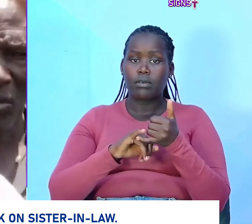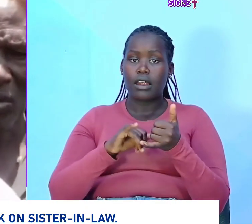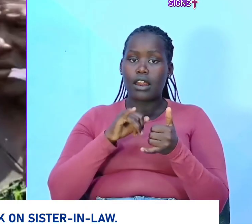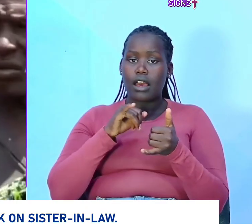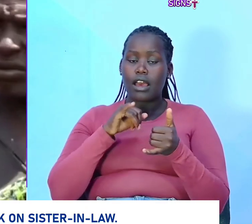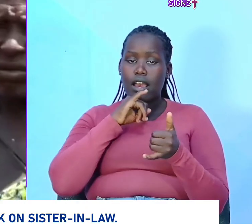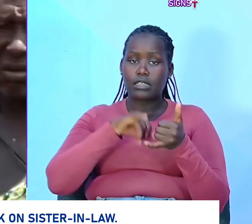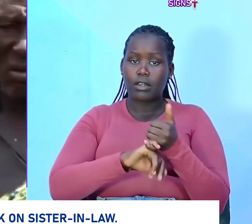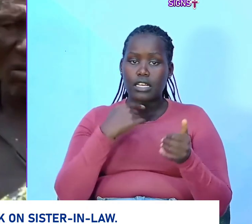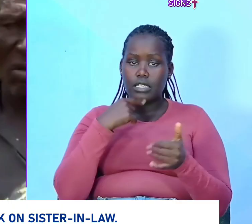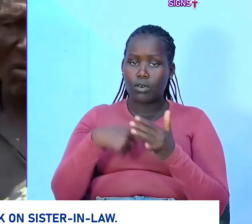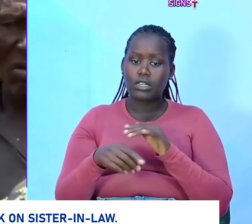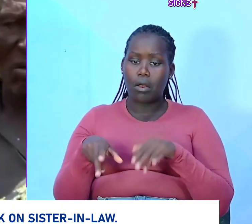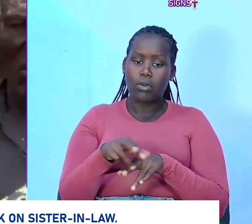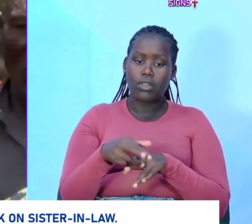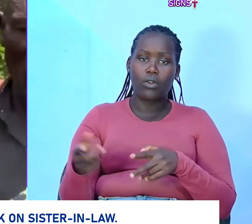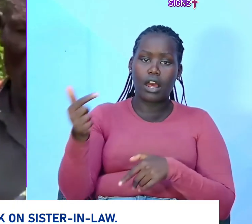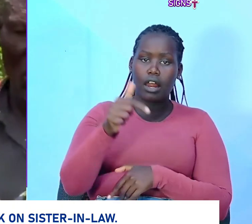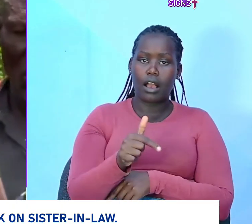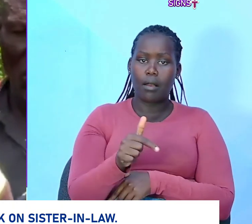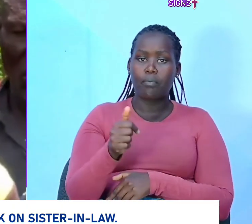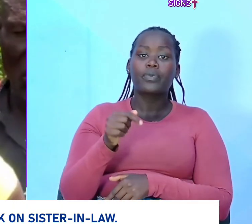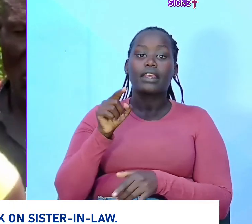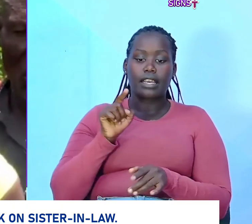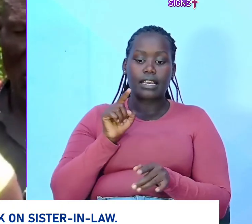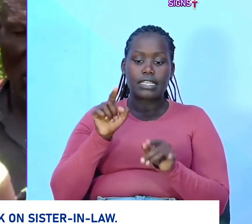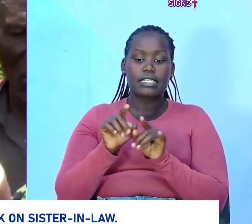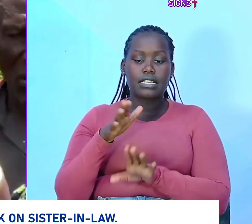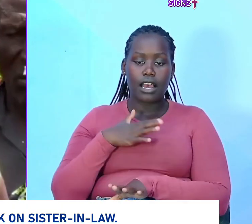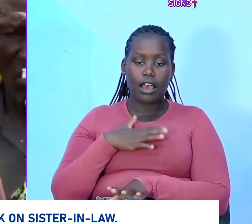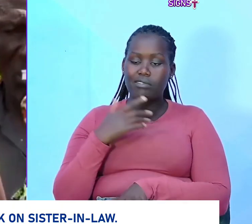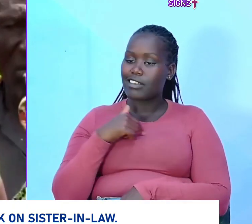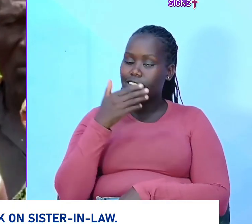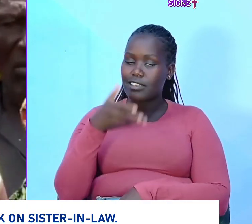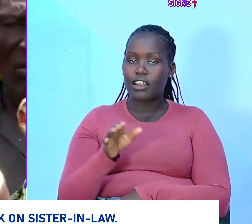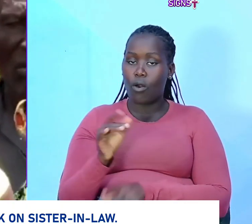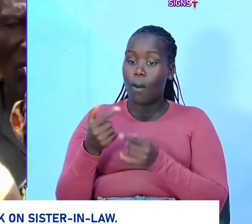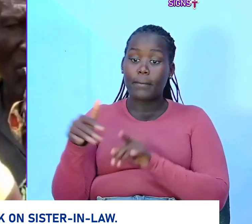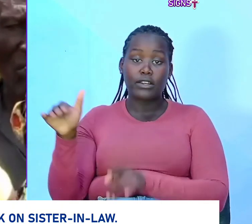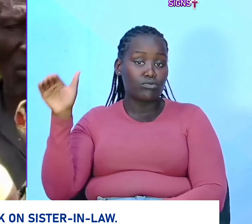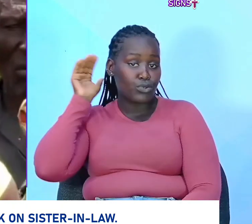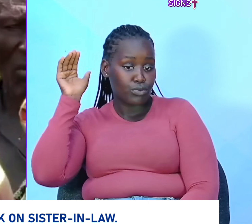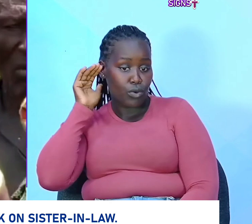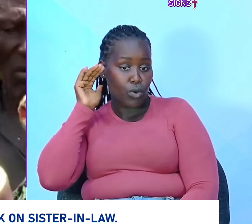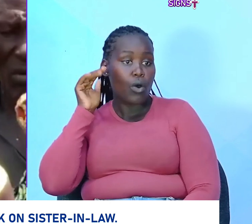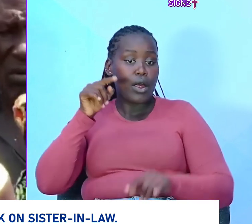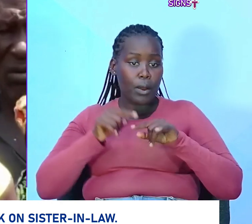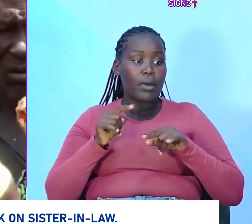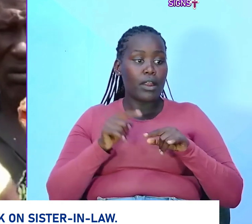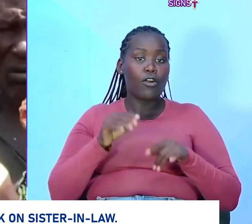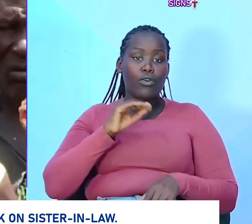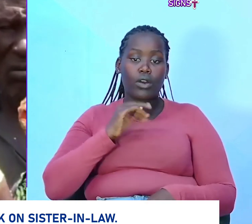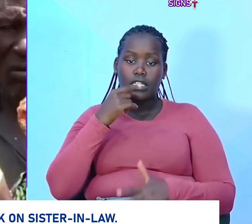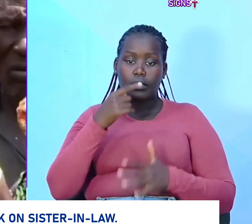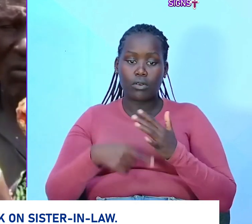huku nyumbani sasa hivi. Dada yetu kulingana na sisi tu kukua. Tumesikia tu kulingana na mwenyewe, ukisikia akiongea hivyo alisema